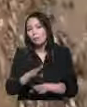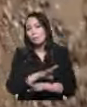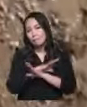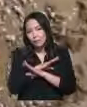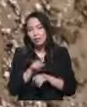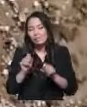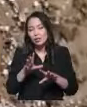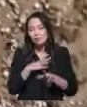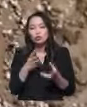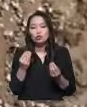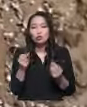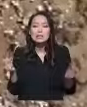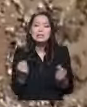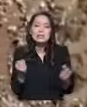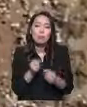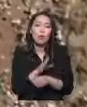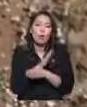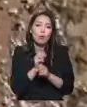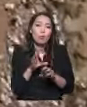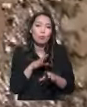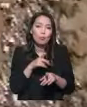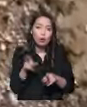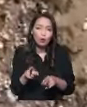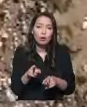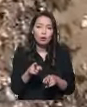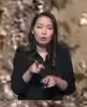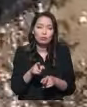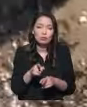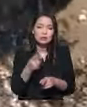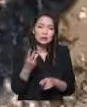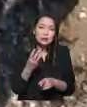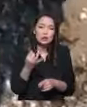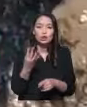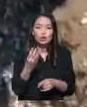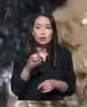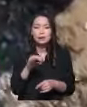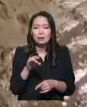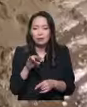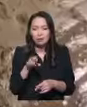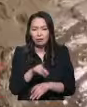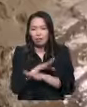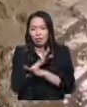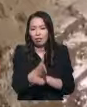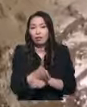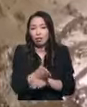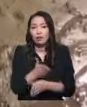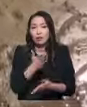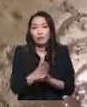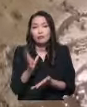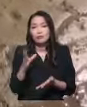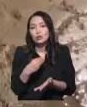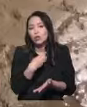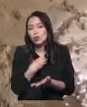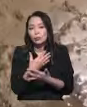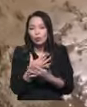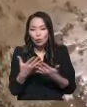еще зимой. Почти все они имеют третью или четвертую степень разложения. Тем не менее, необходимые пробы